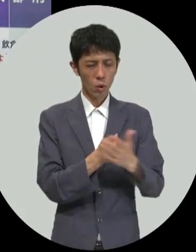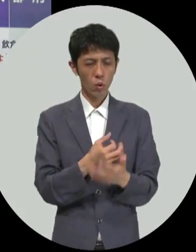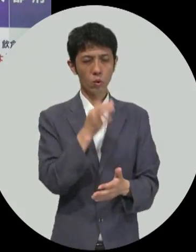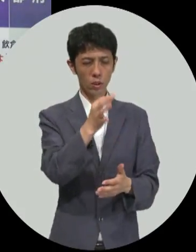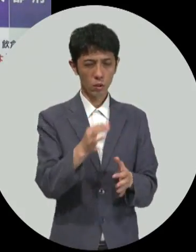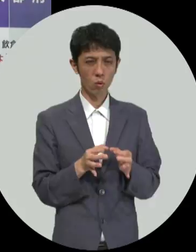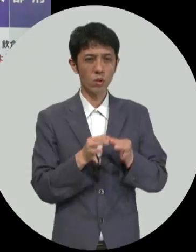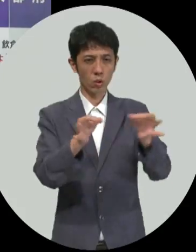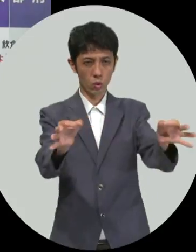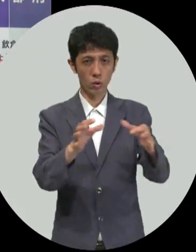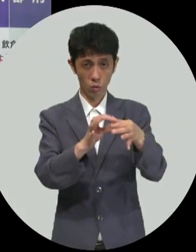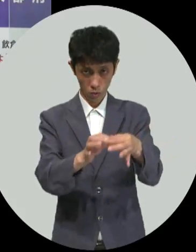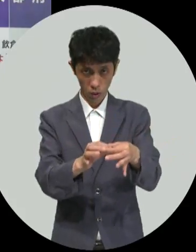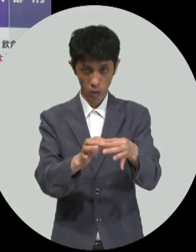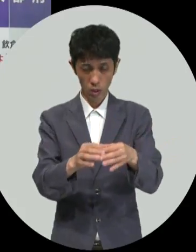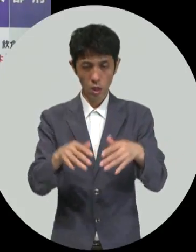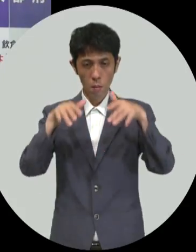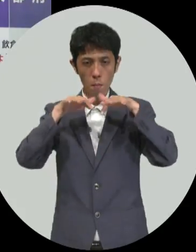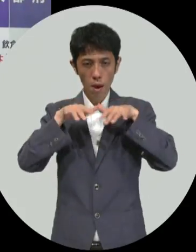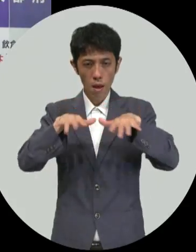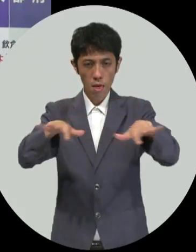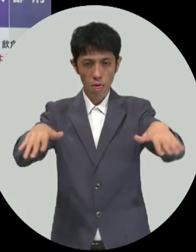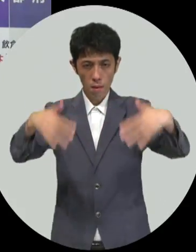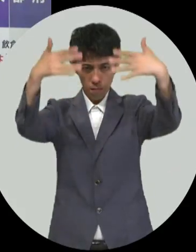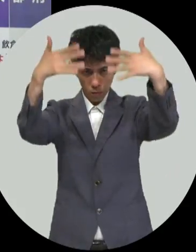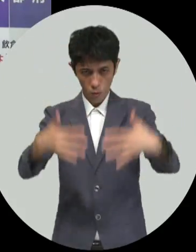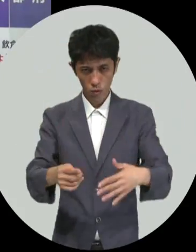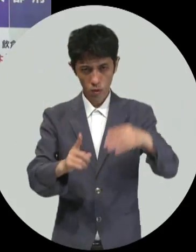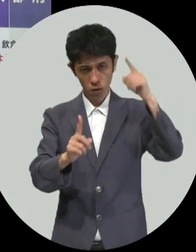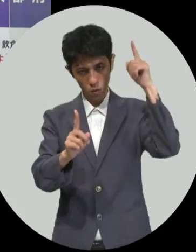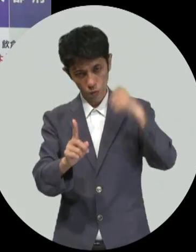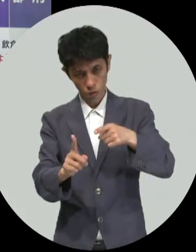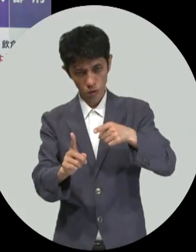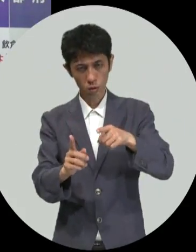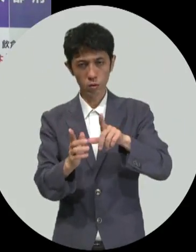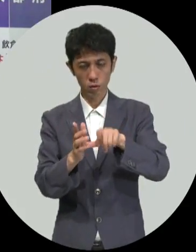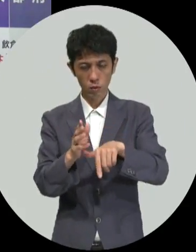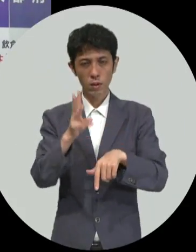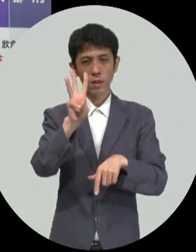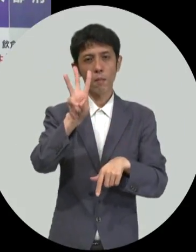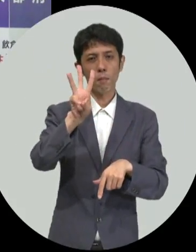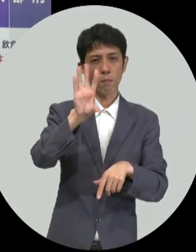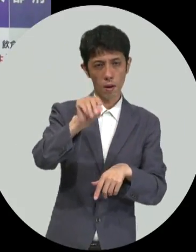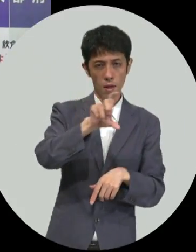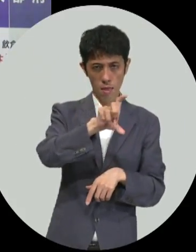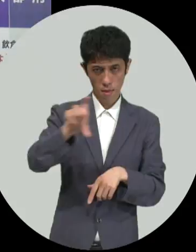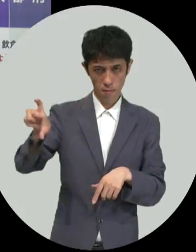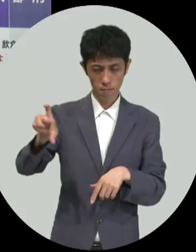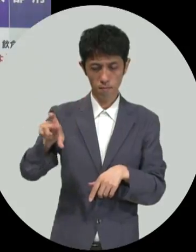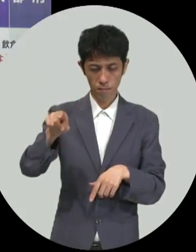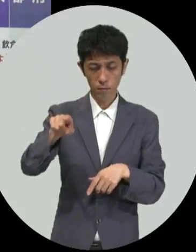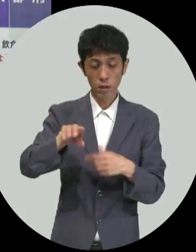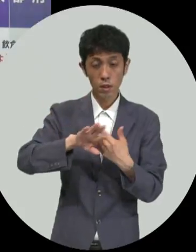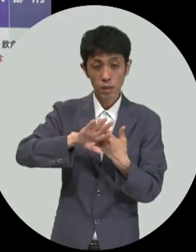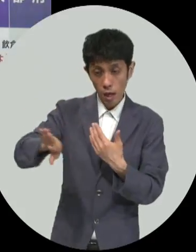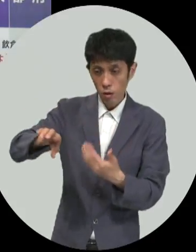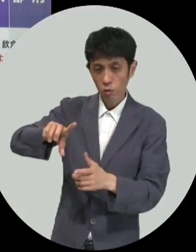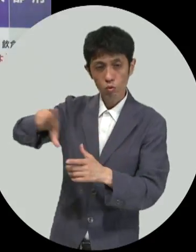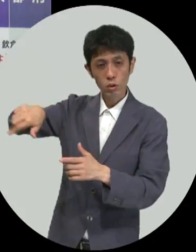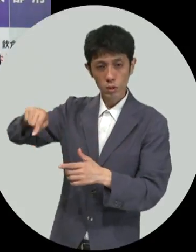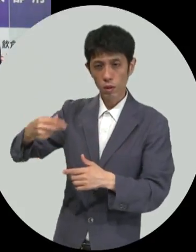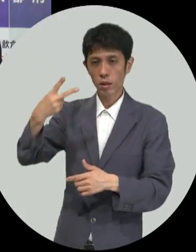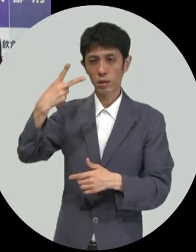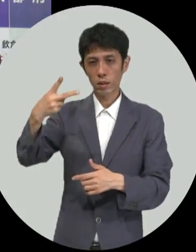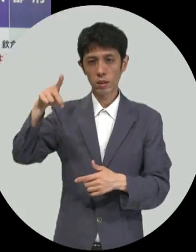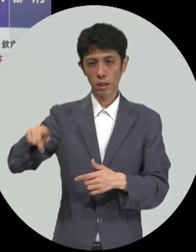は従来まん延防止等重点措置のところでということで、3万円、その他以外の重点措置区域以外では